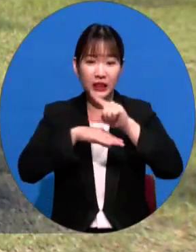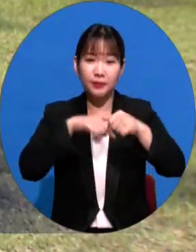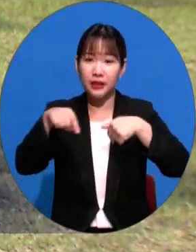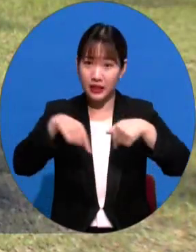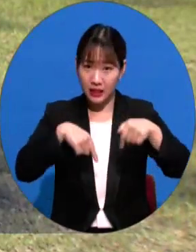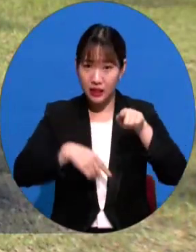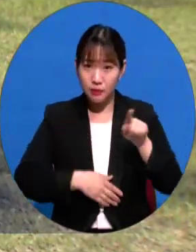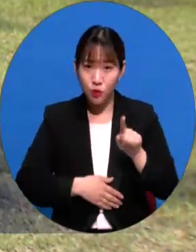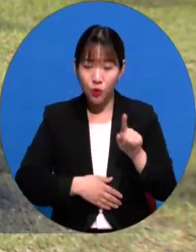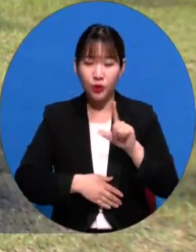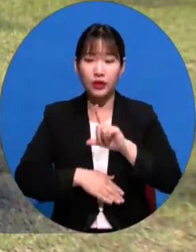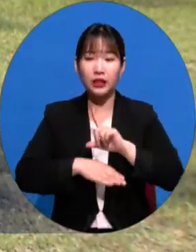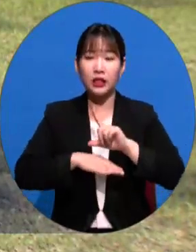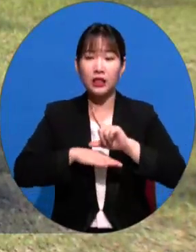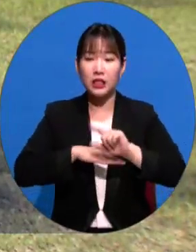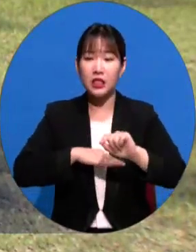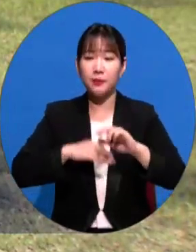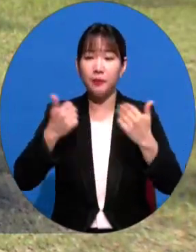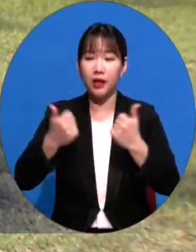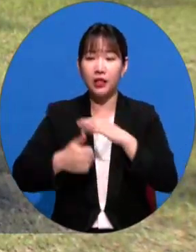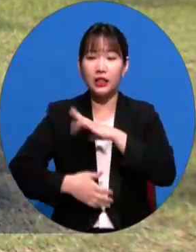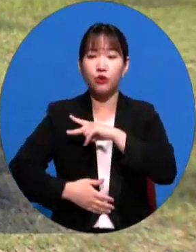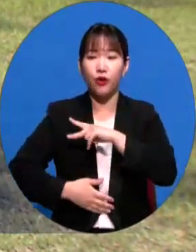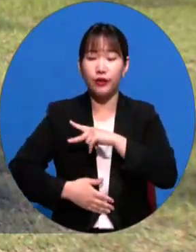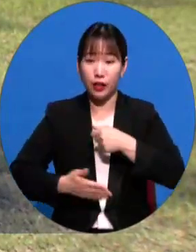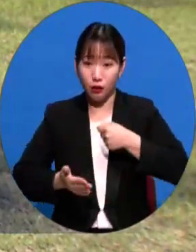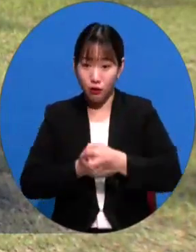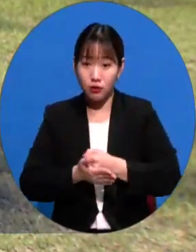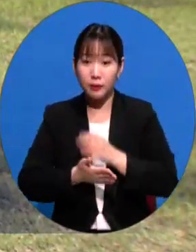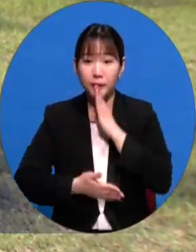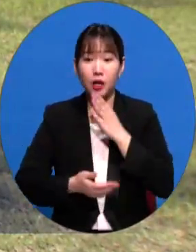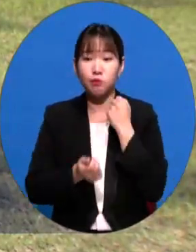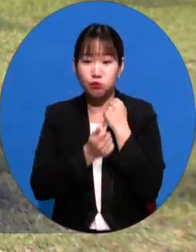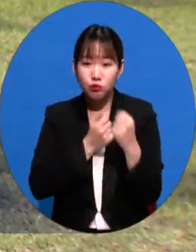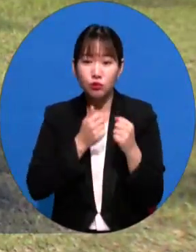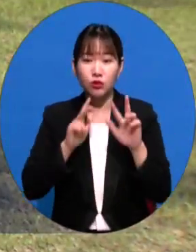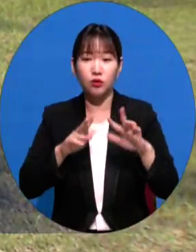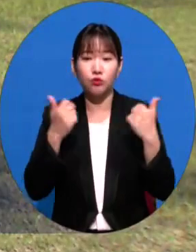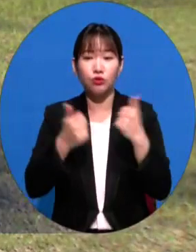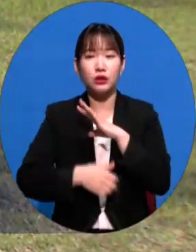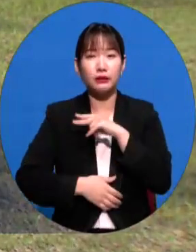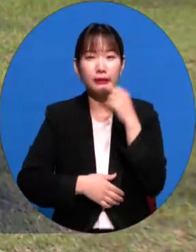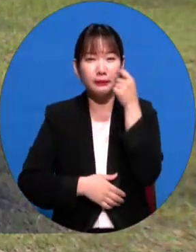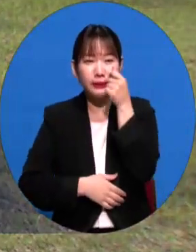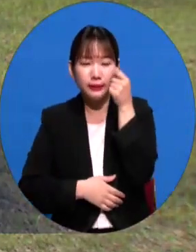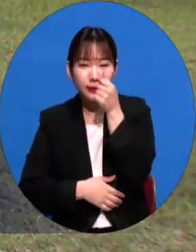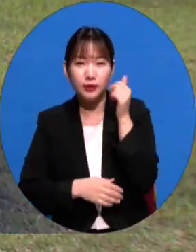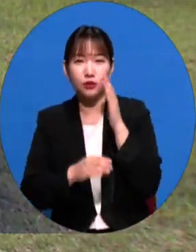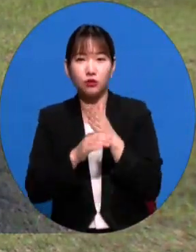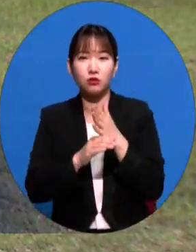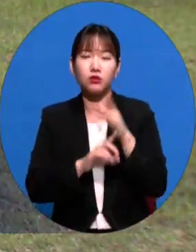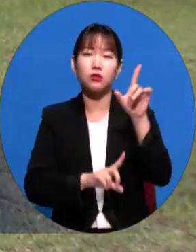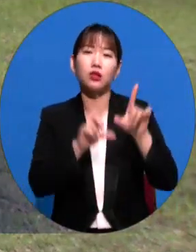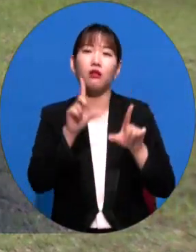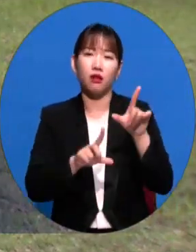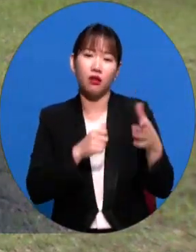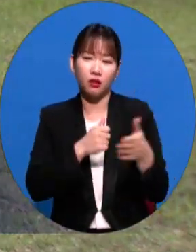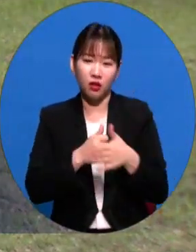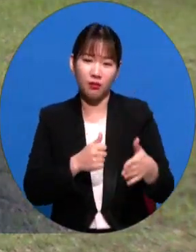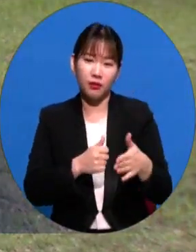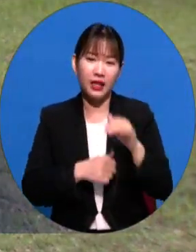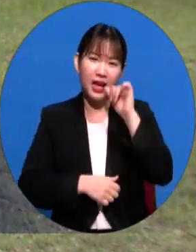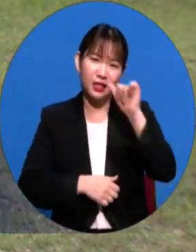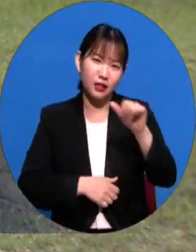지방자치는 지역 의원들이 결정해야 되는 애도 불구하고 현재 국회의원들의 눈치를 보고 있는 현실적이어서